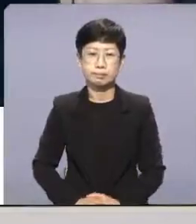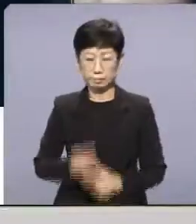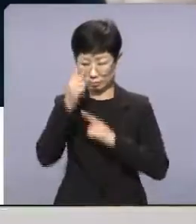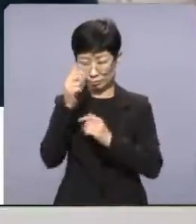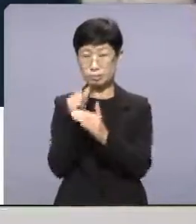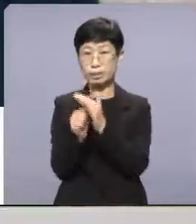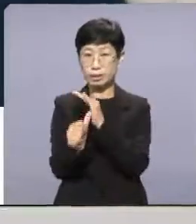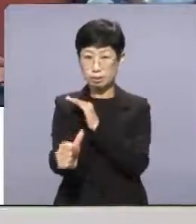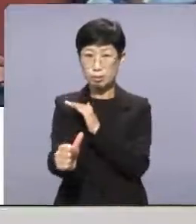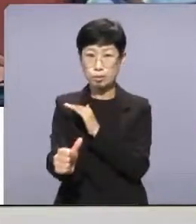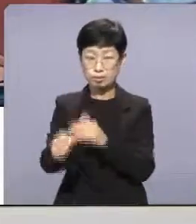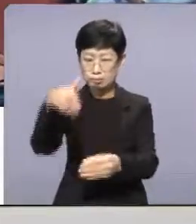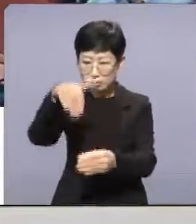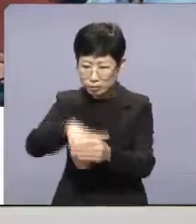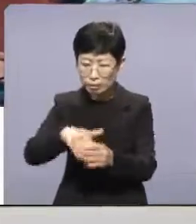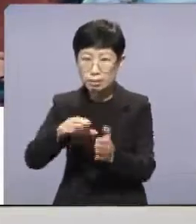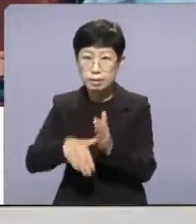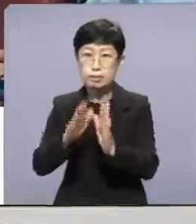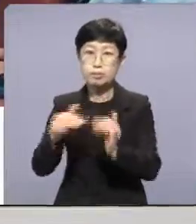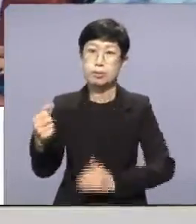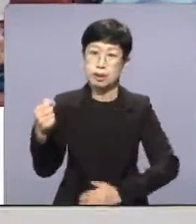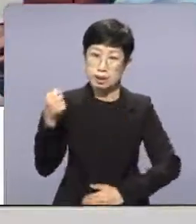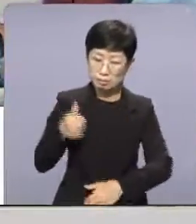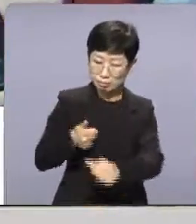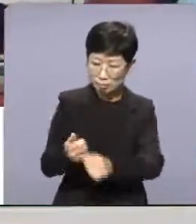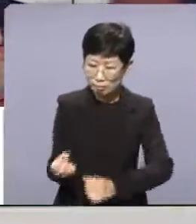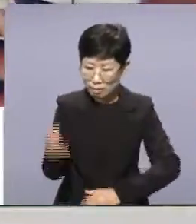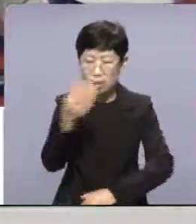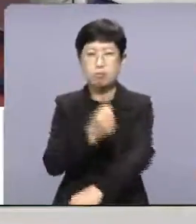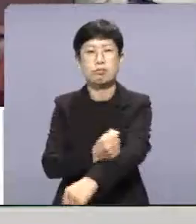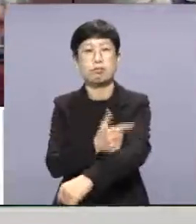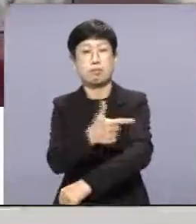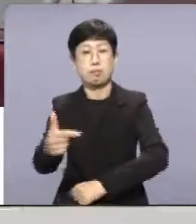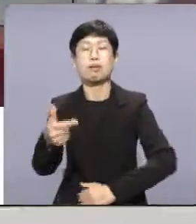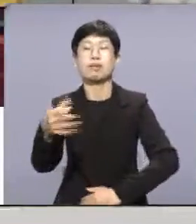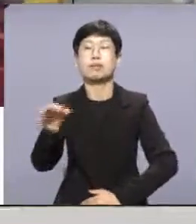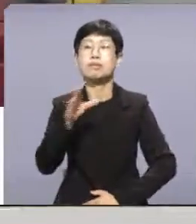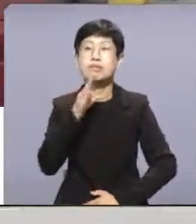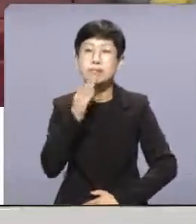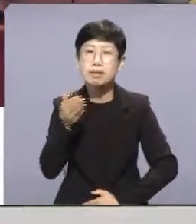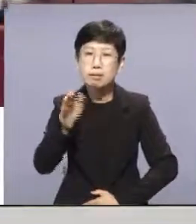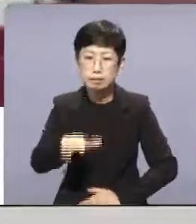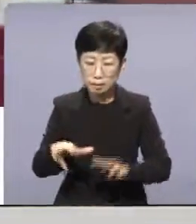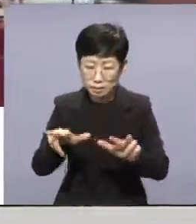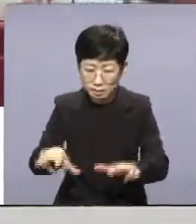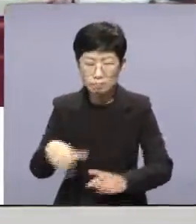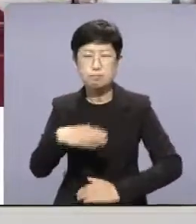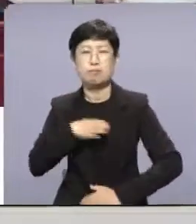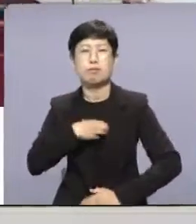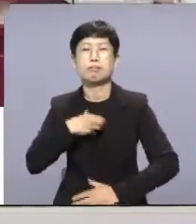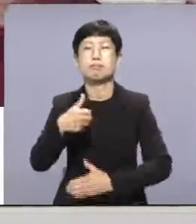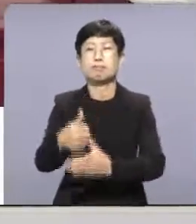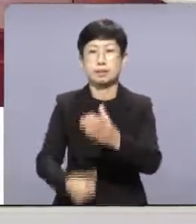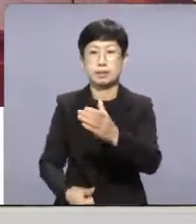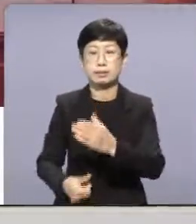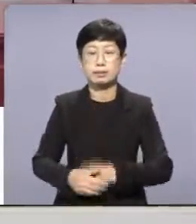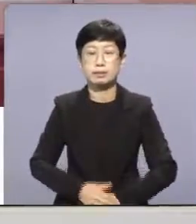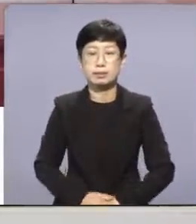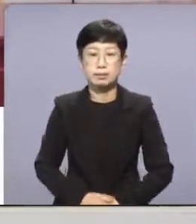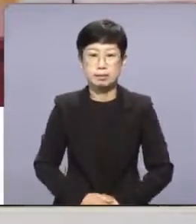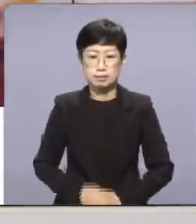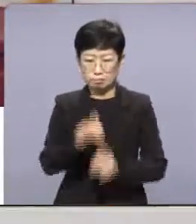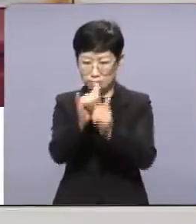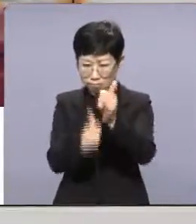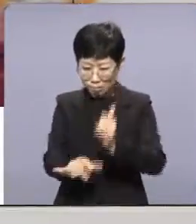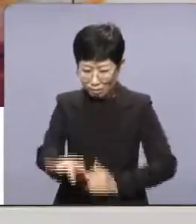이준석 대표는 이딴 선거에서 국민의힘을 승리로 이끄는 공을 세웠지만 최대의 정치적 위기에 몰렸습니다.